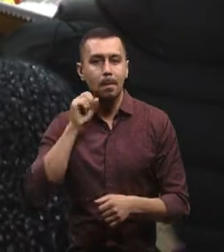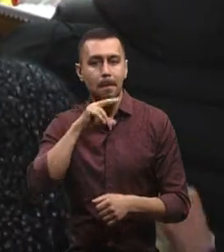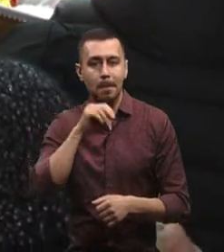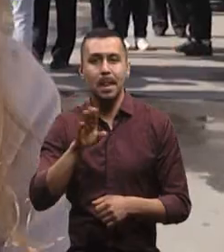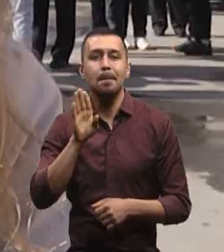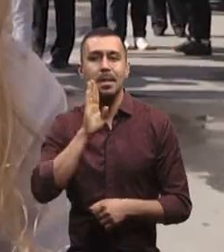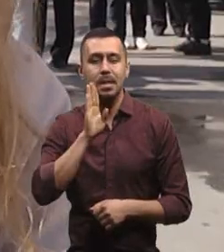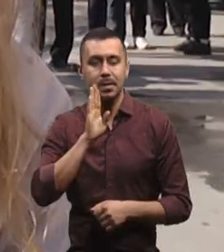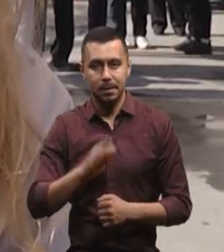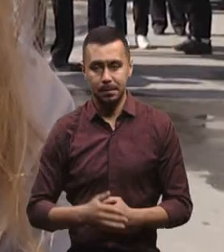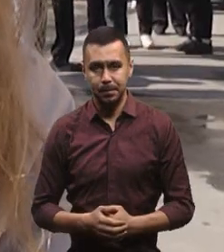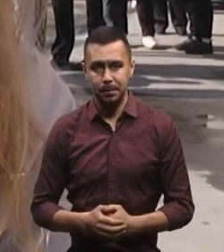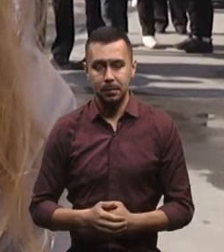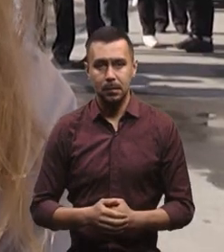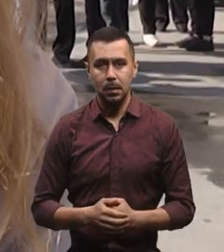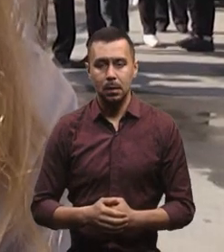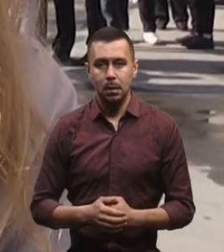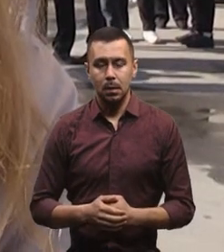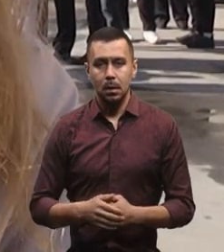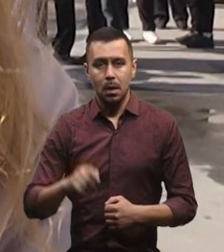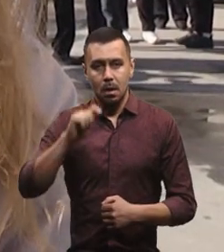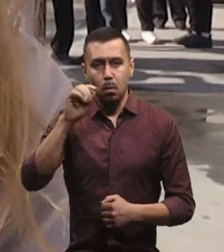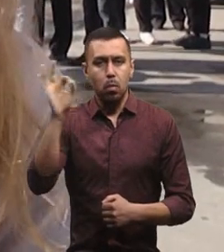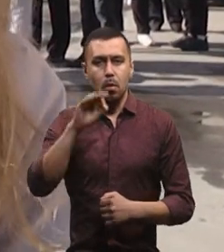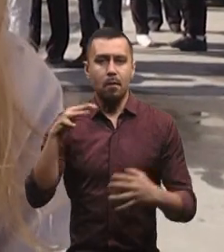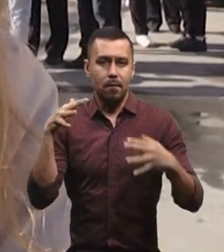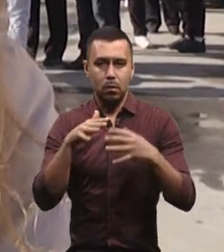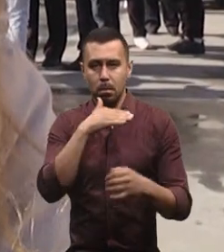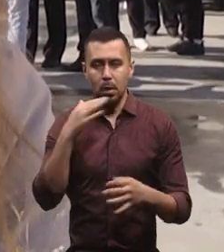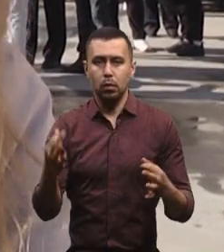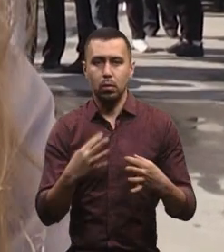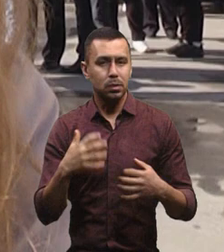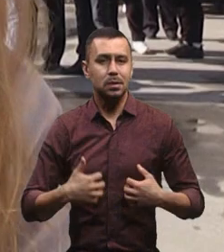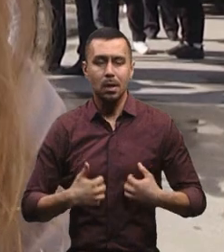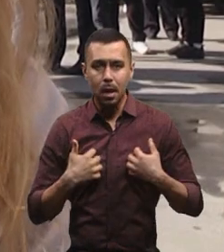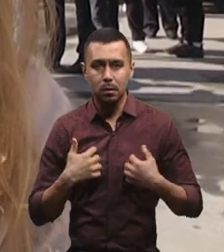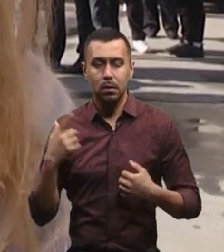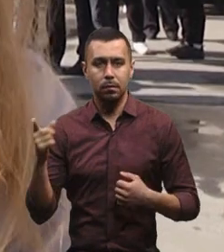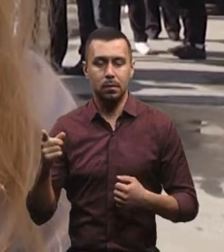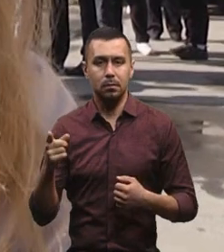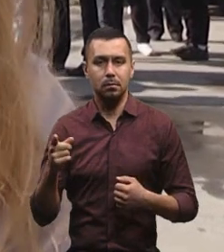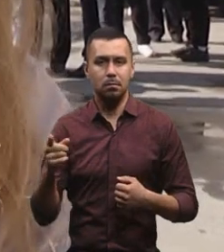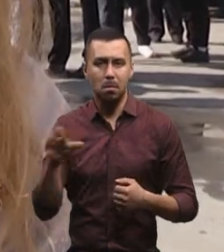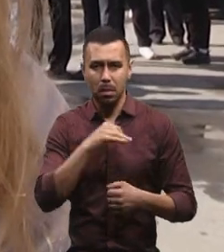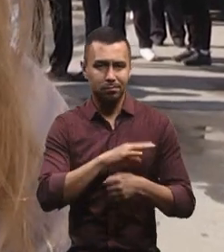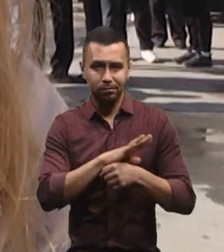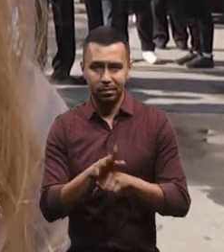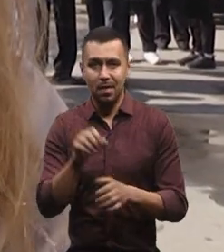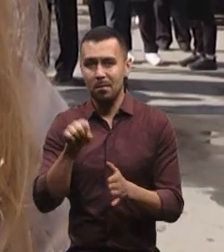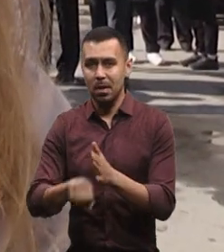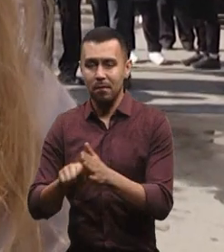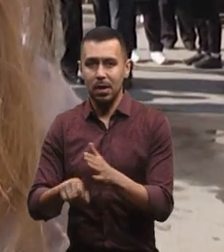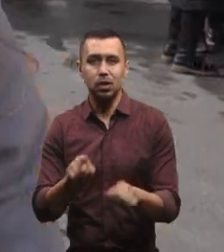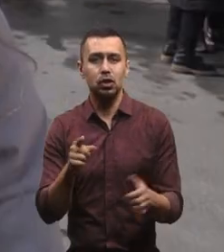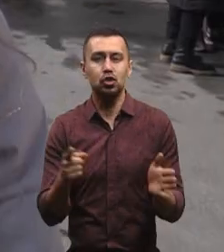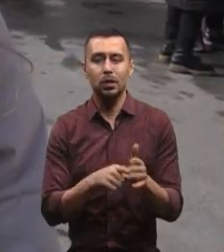племінниця Маргарита Щерб'юк. А про війну багато чого розповідав, що страшно, що він їх косить, вбиває, він 6